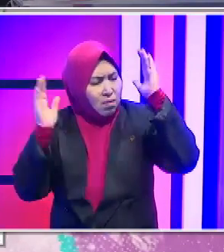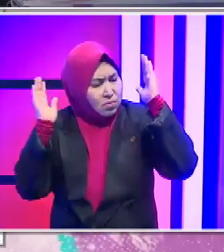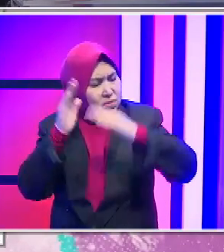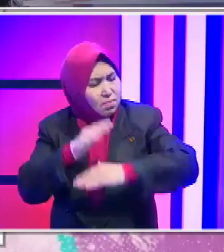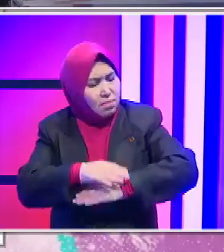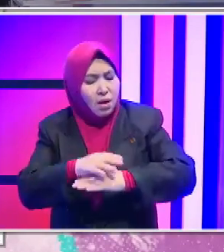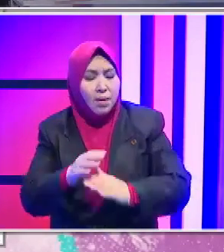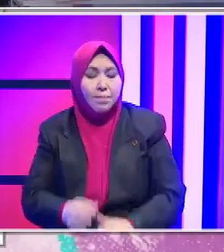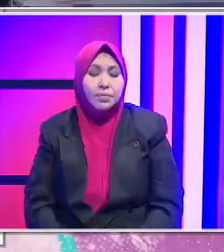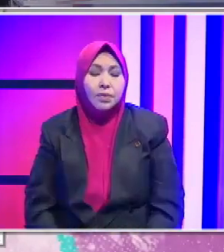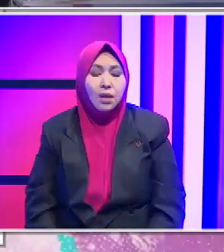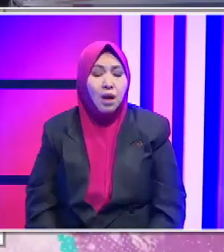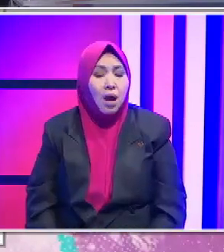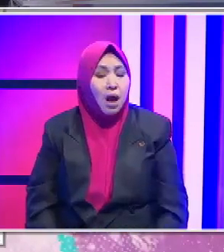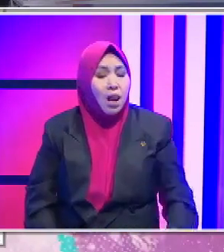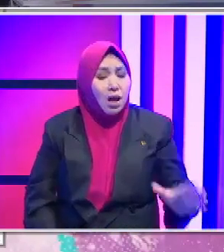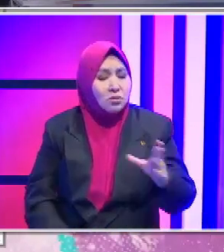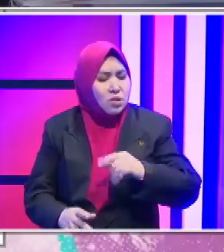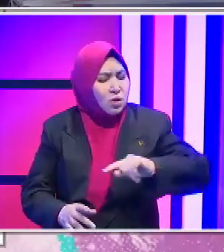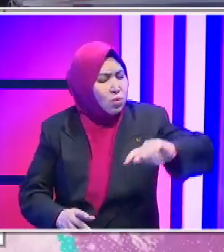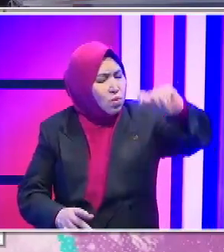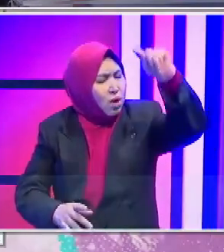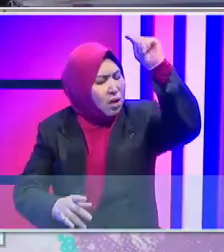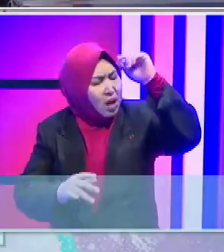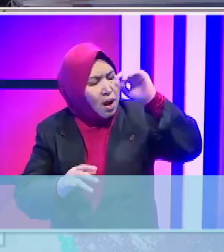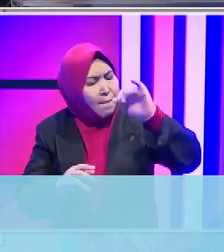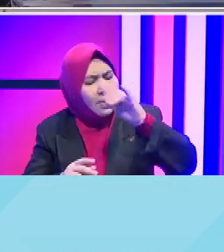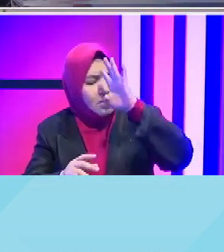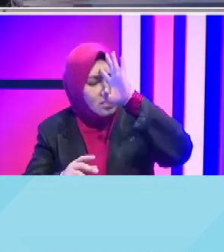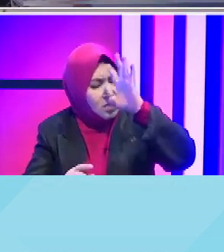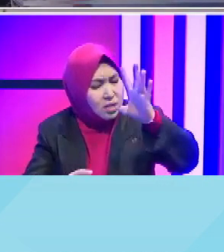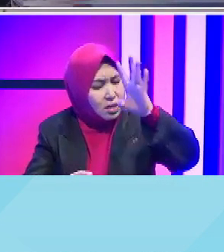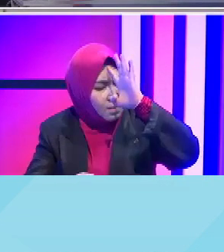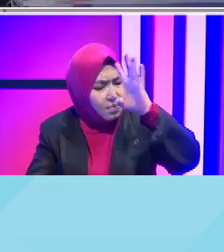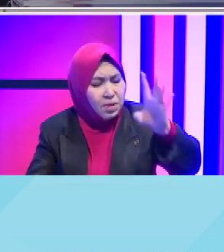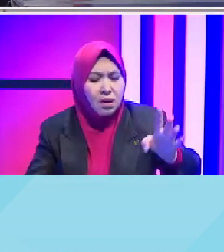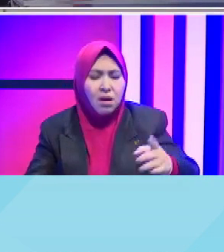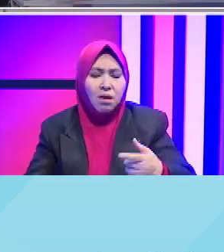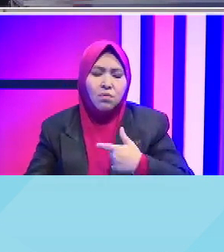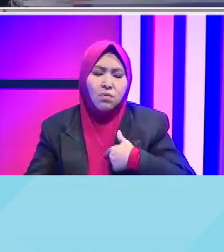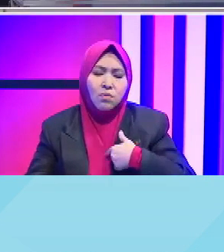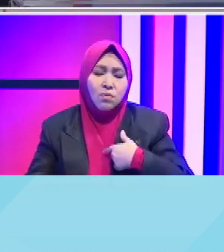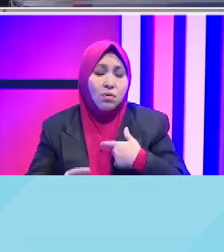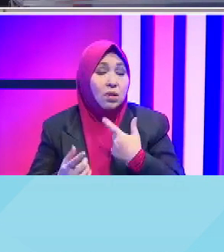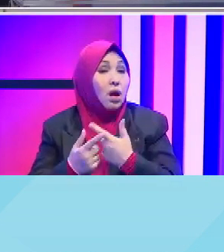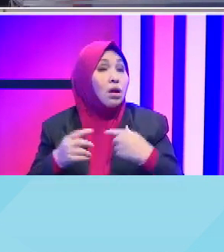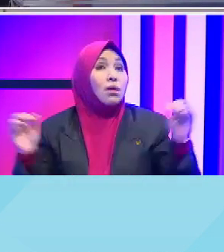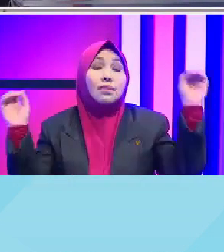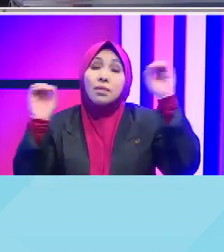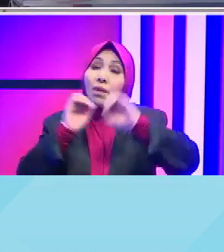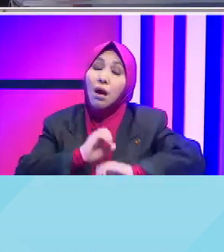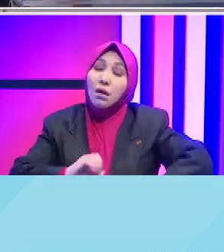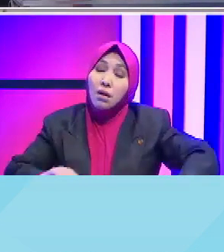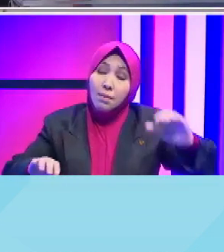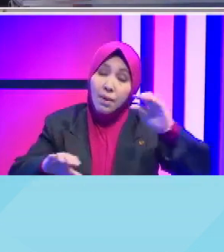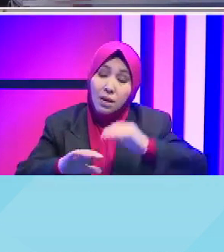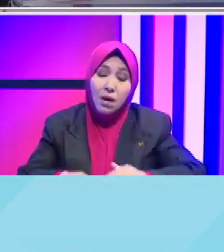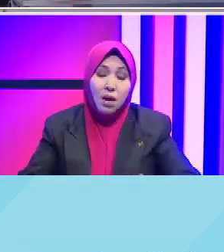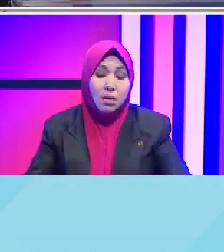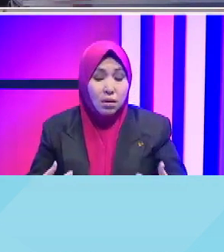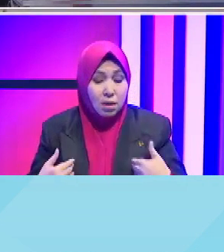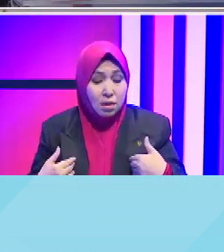العالمين الذي خلقني فهو يهدي